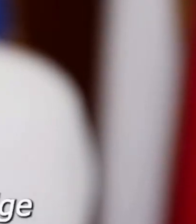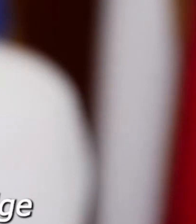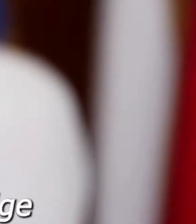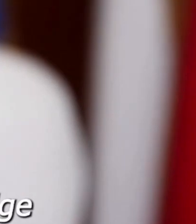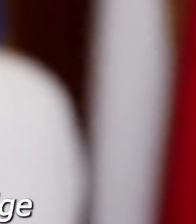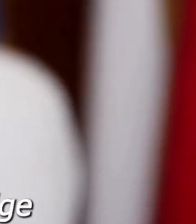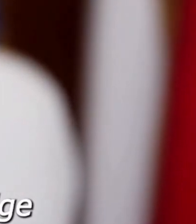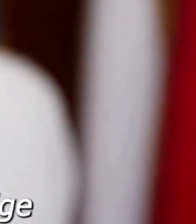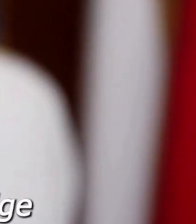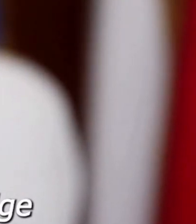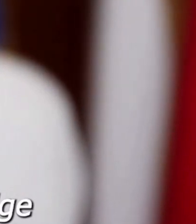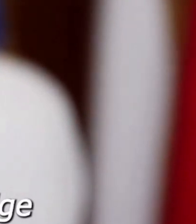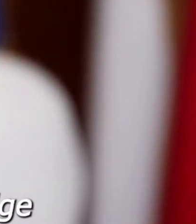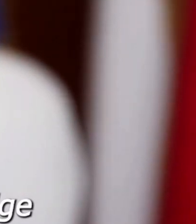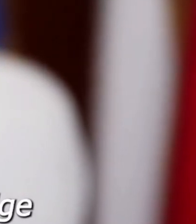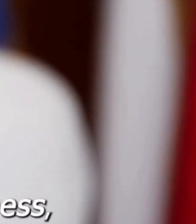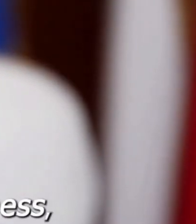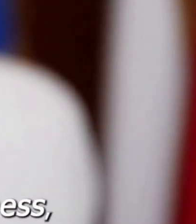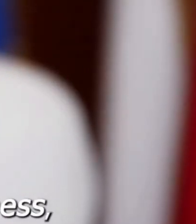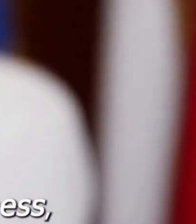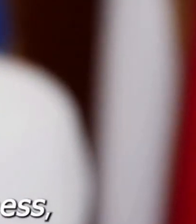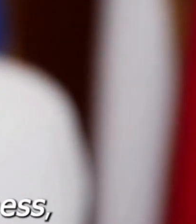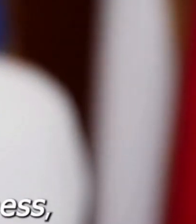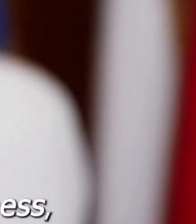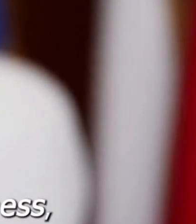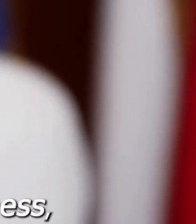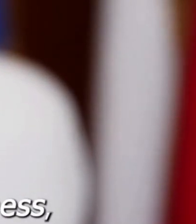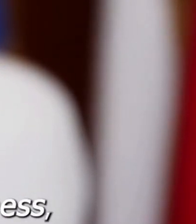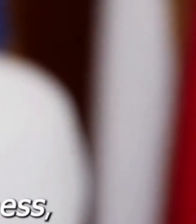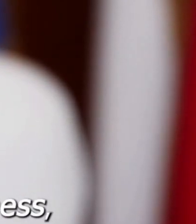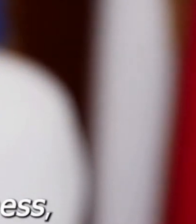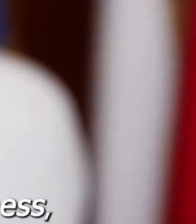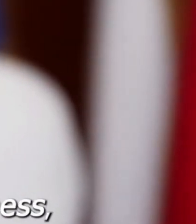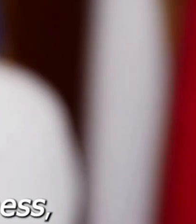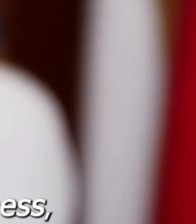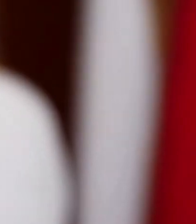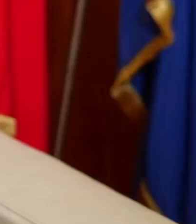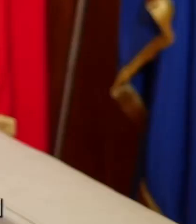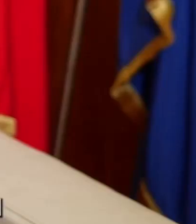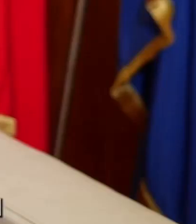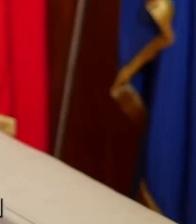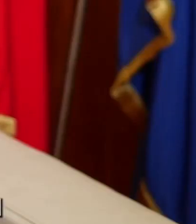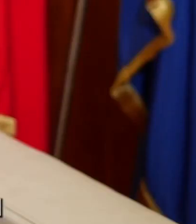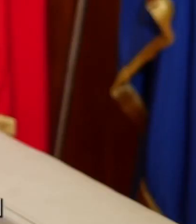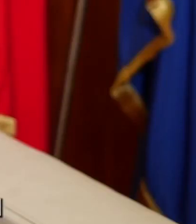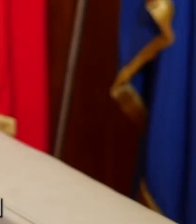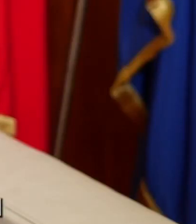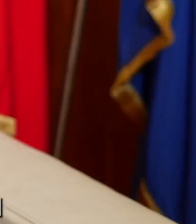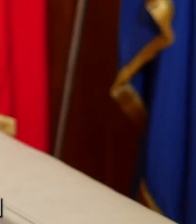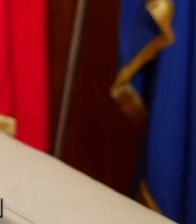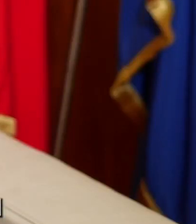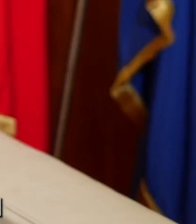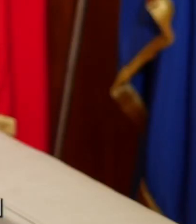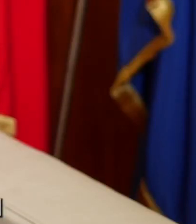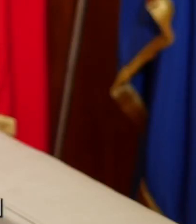La questione chiave è investire ampiamente nella conoscenza e nella prevenzione e preparazione al rischio di catastrofi, in modo da garantire un